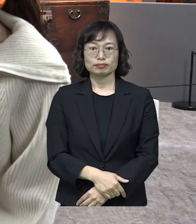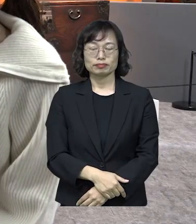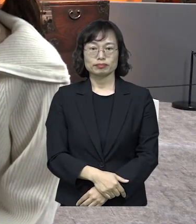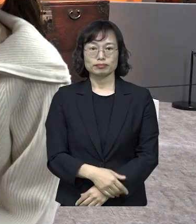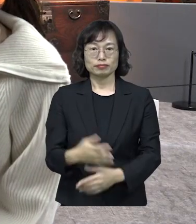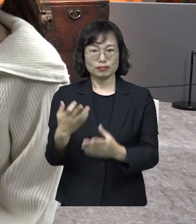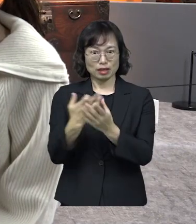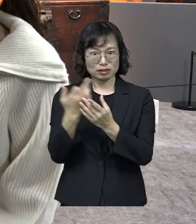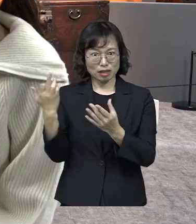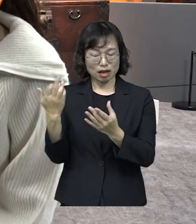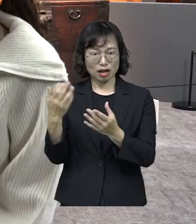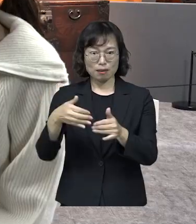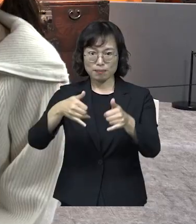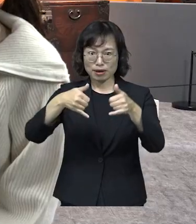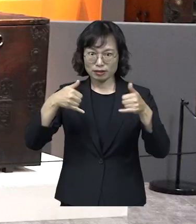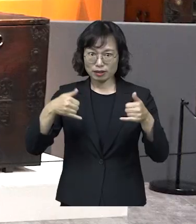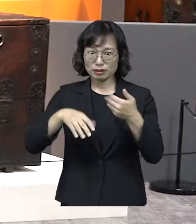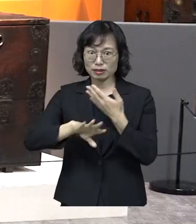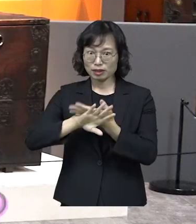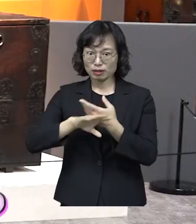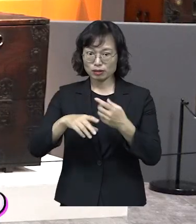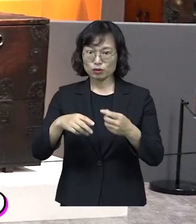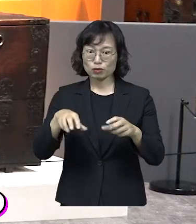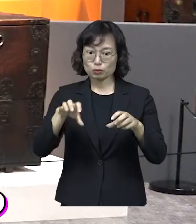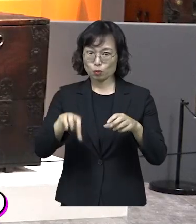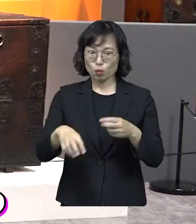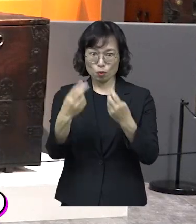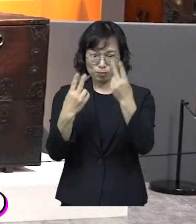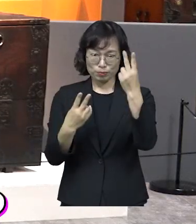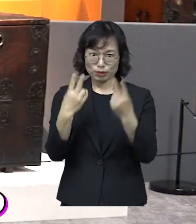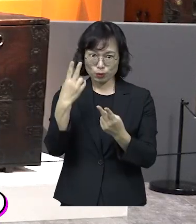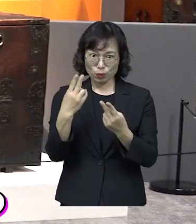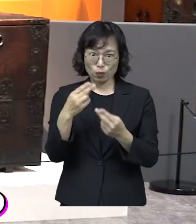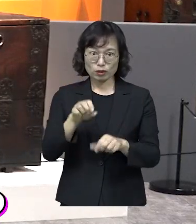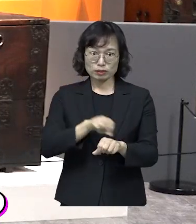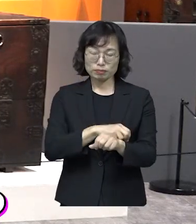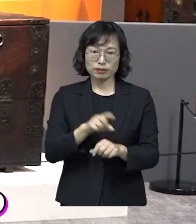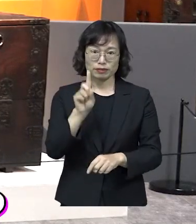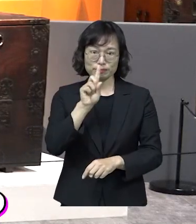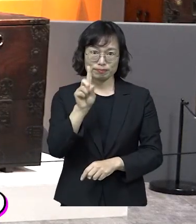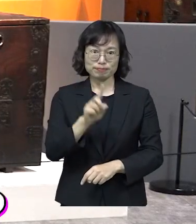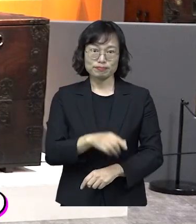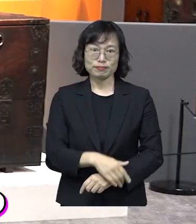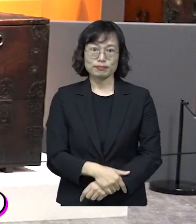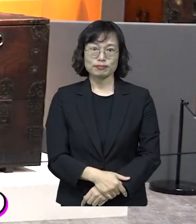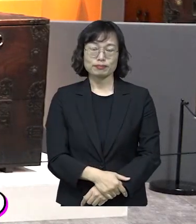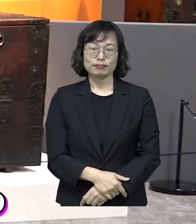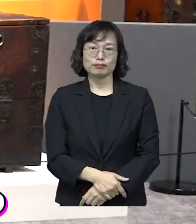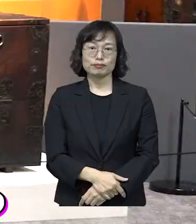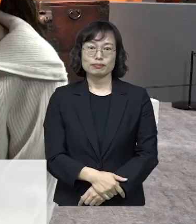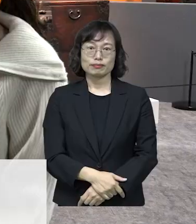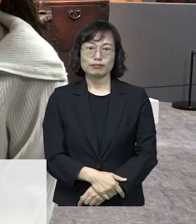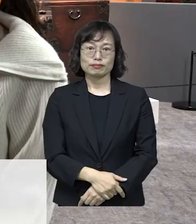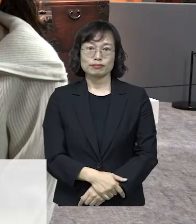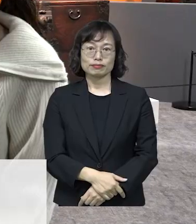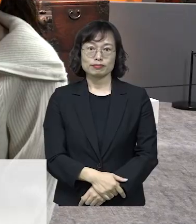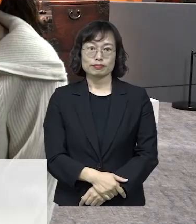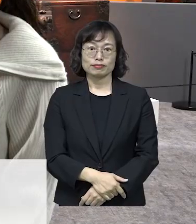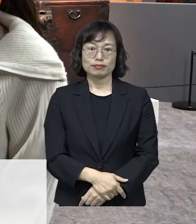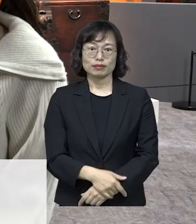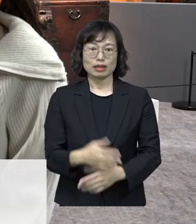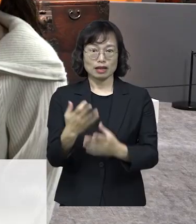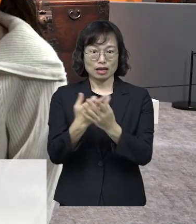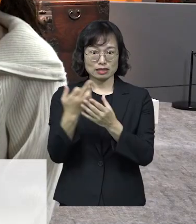그렇다면 양산 반다지를 다른 지역 반다지들과 구별지을 수 있는 특별한 차별점이 있을까요? 예,